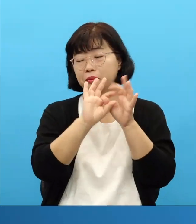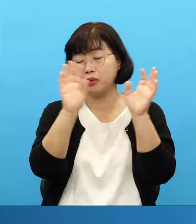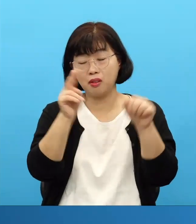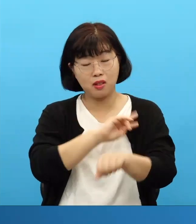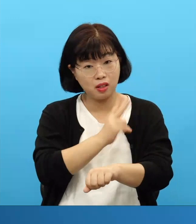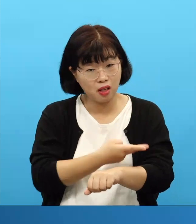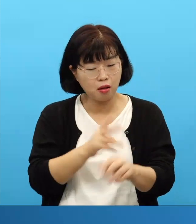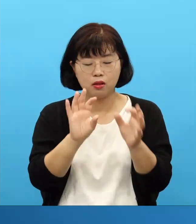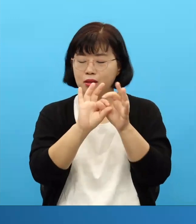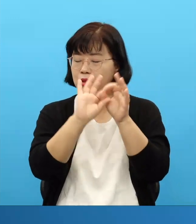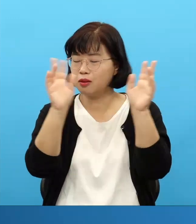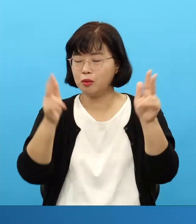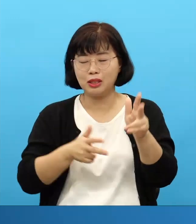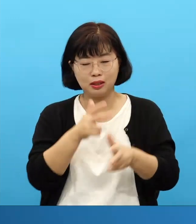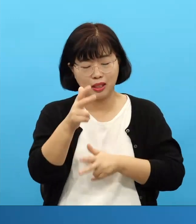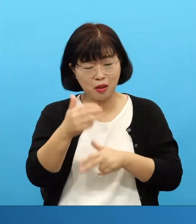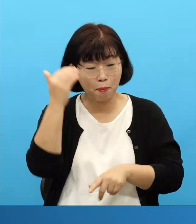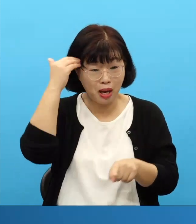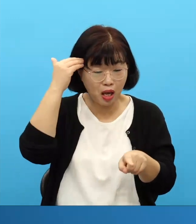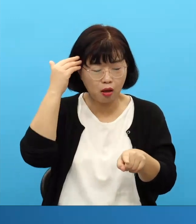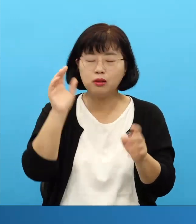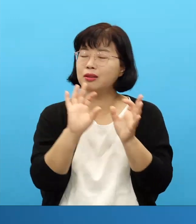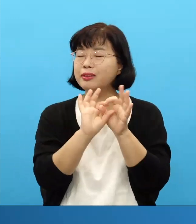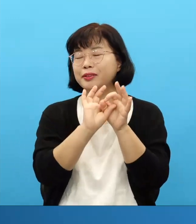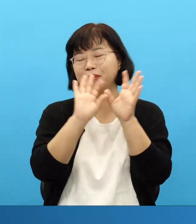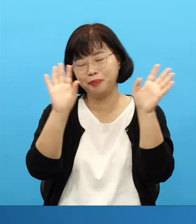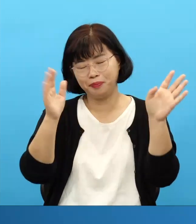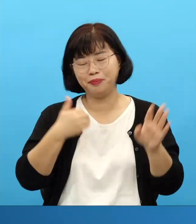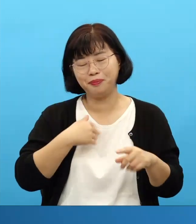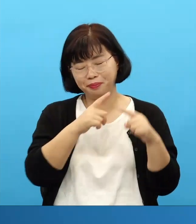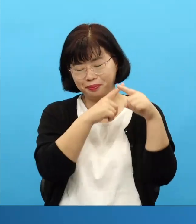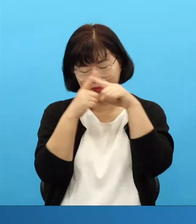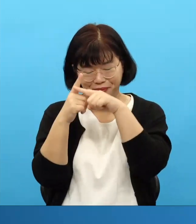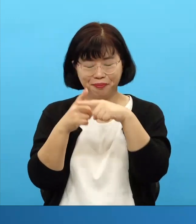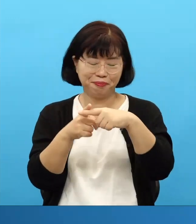what's important. 그래서 제가 말하는 거는